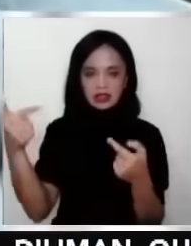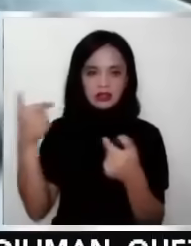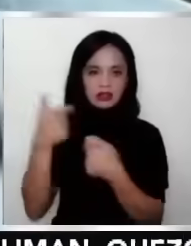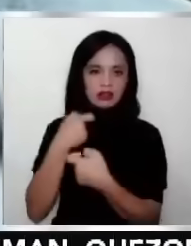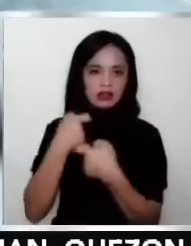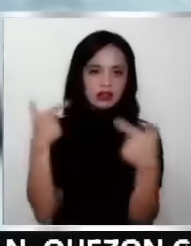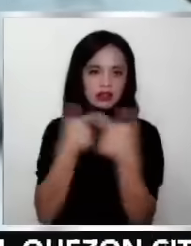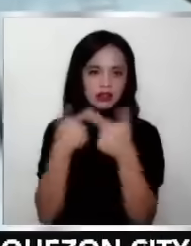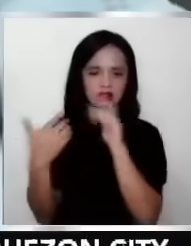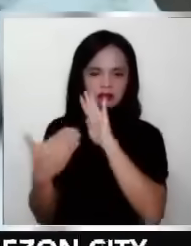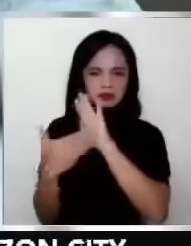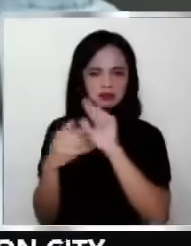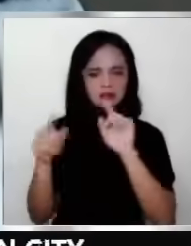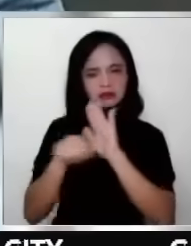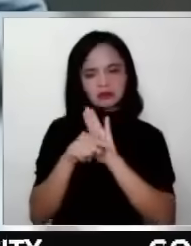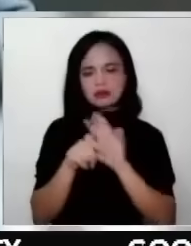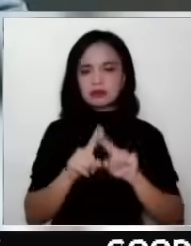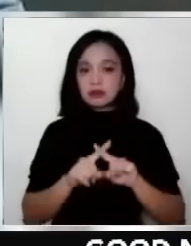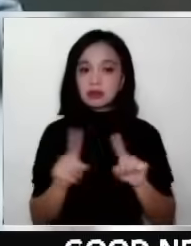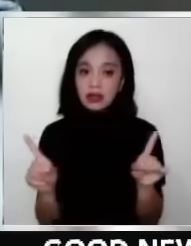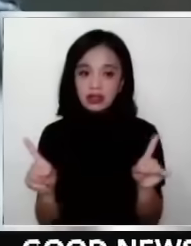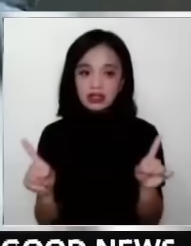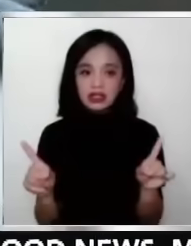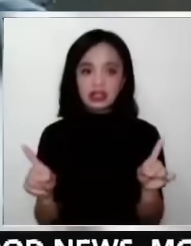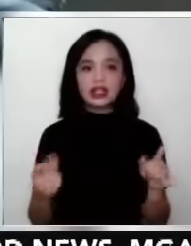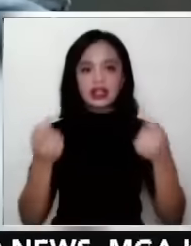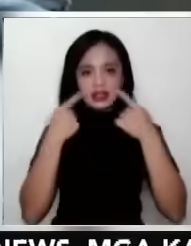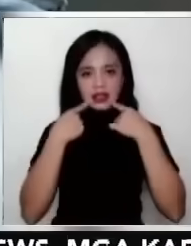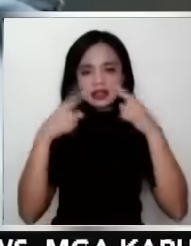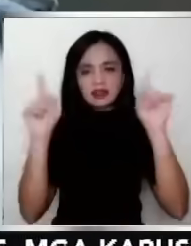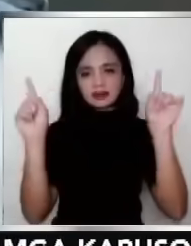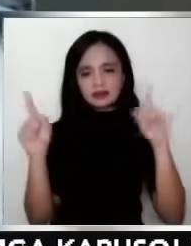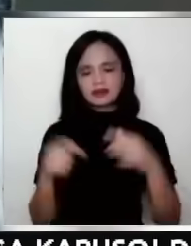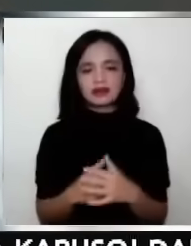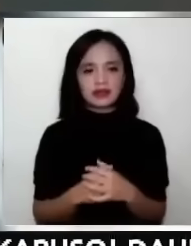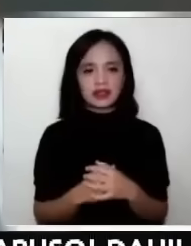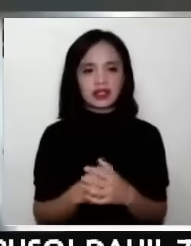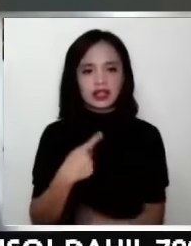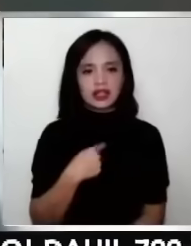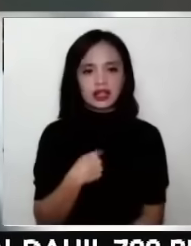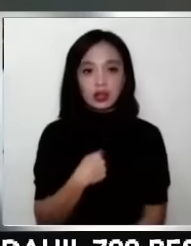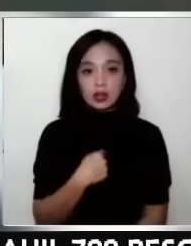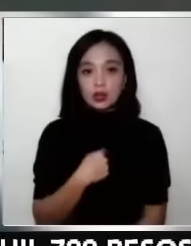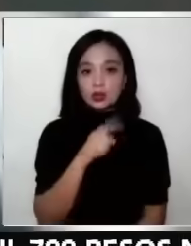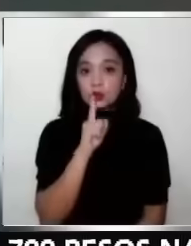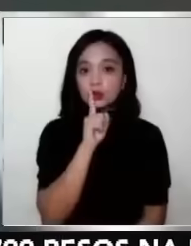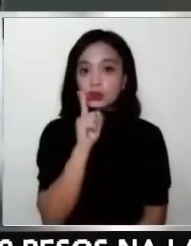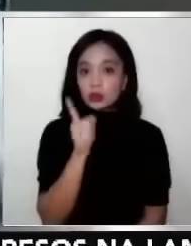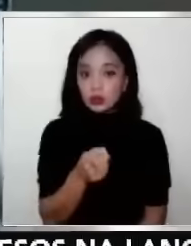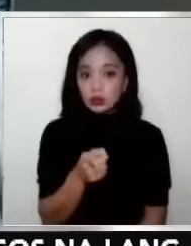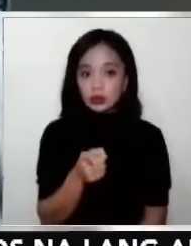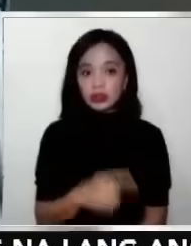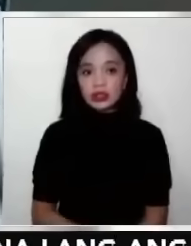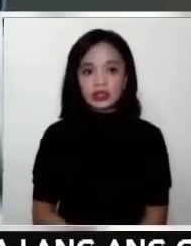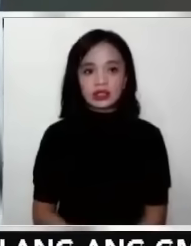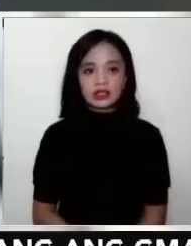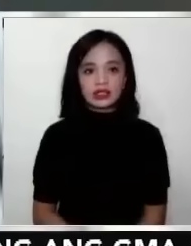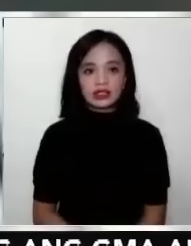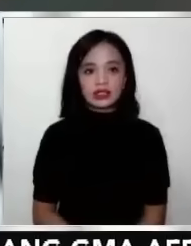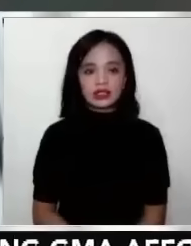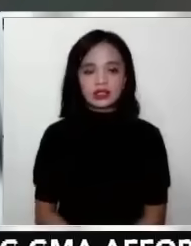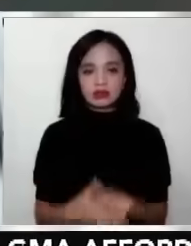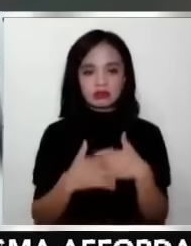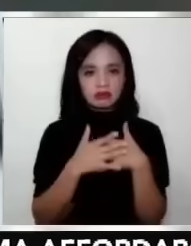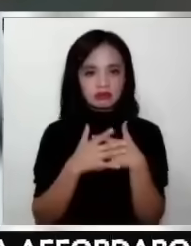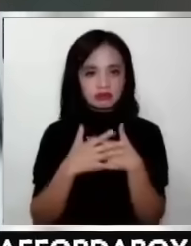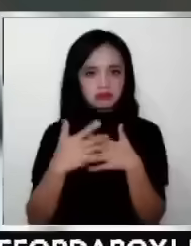Pero naitawid ko naman at sure ako na habang tumatagal, marami